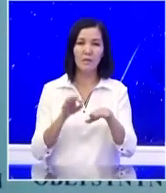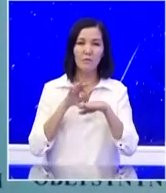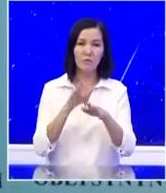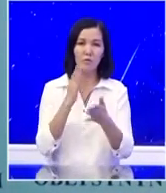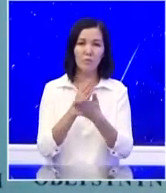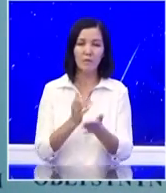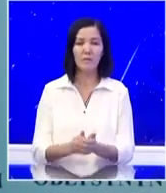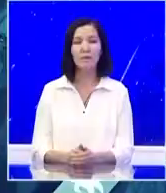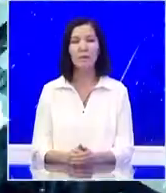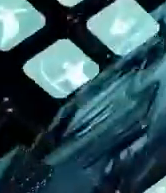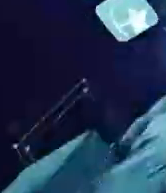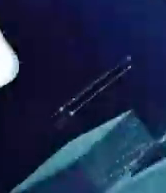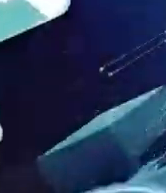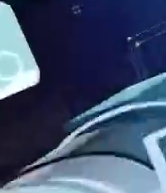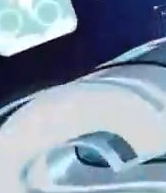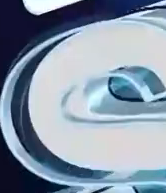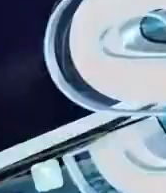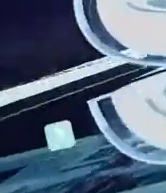жатыр.